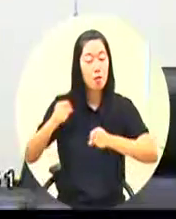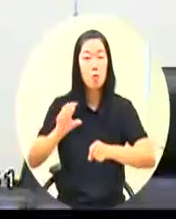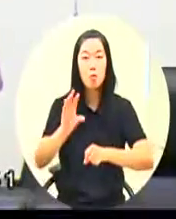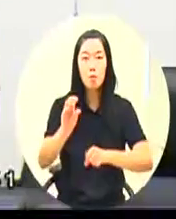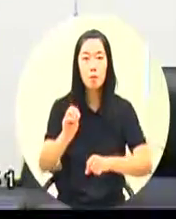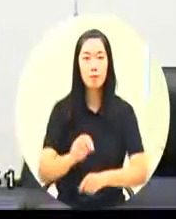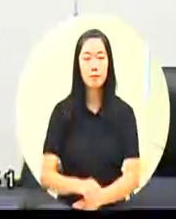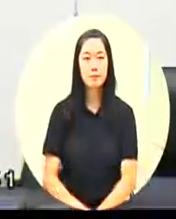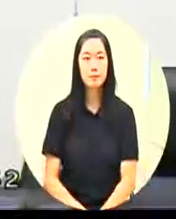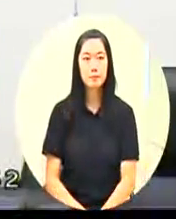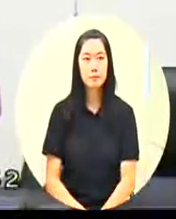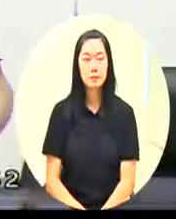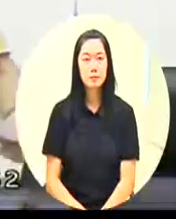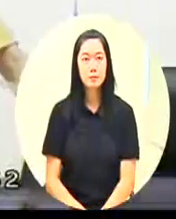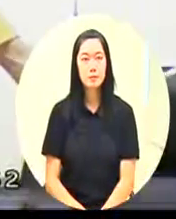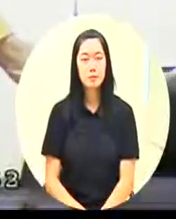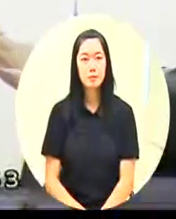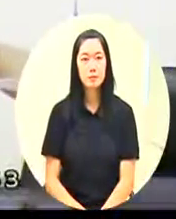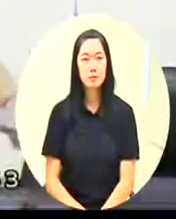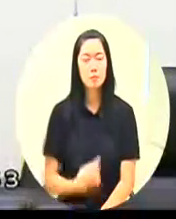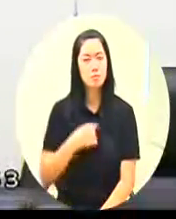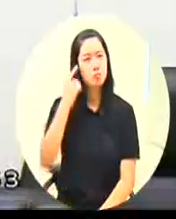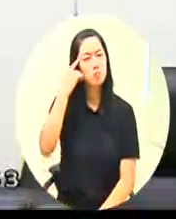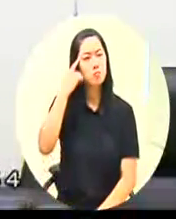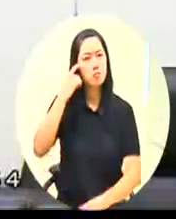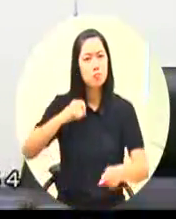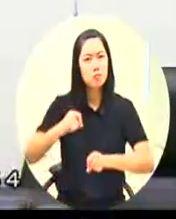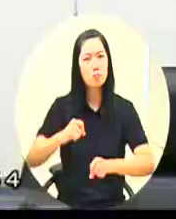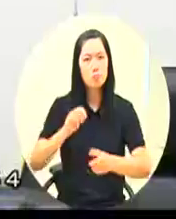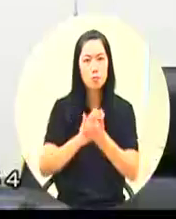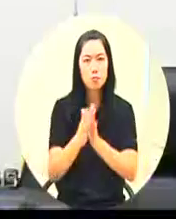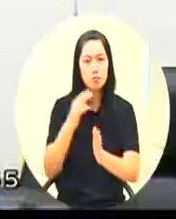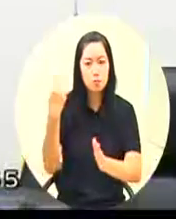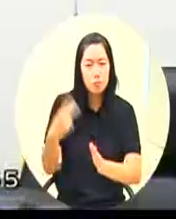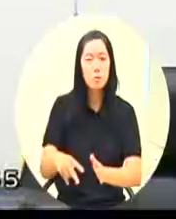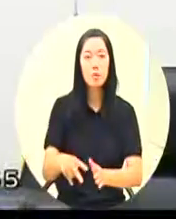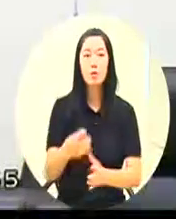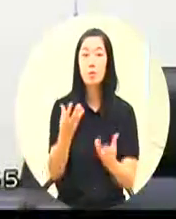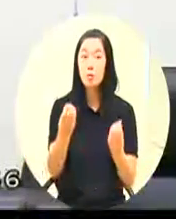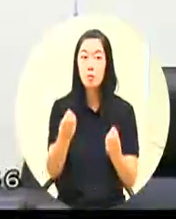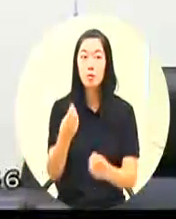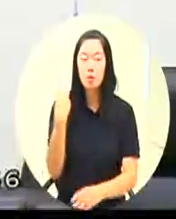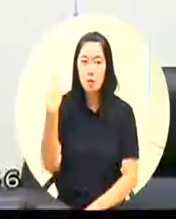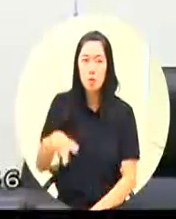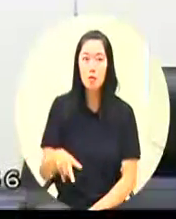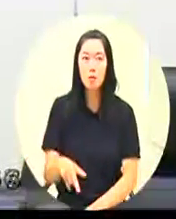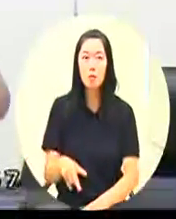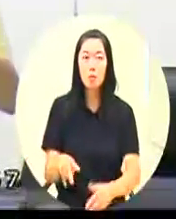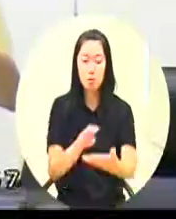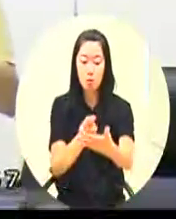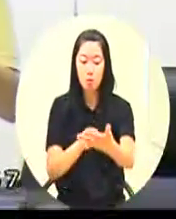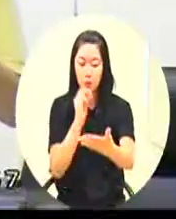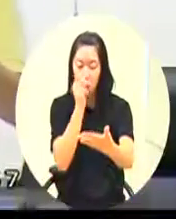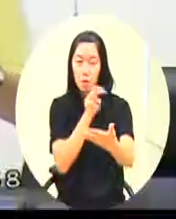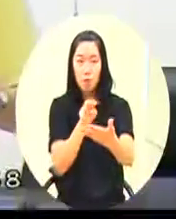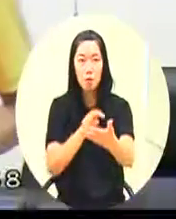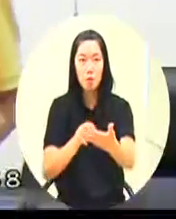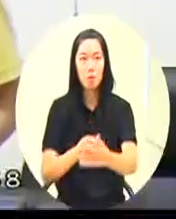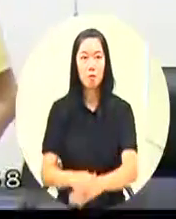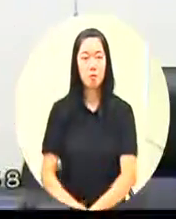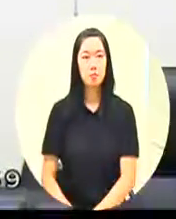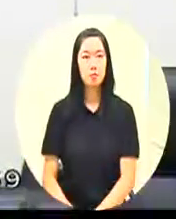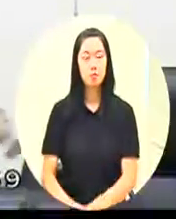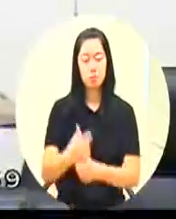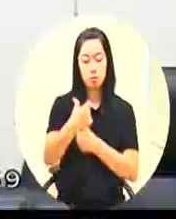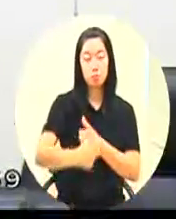复。我要建有没有？我看好像没有再重演。市长在市政会，我又特别看哦。你嘛看我左中站，